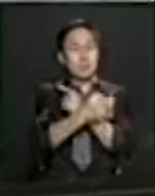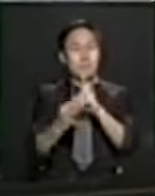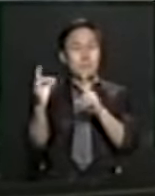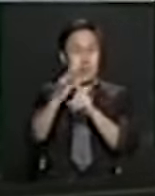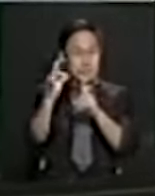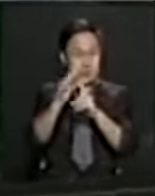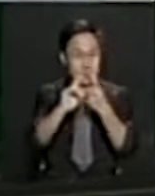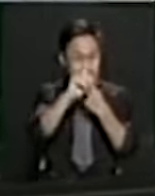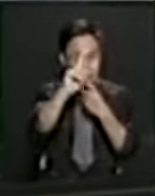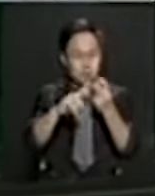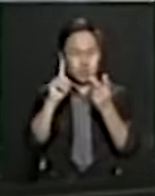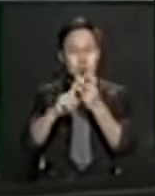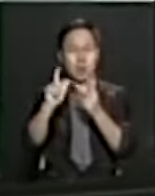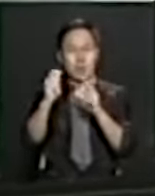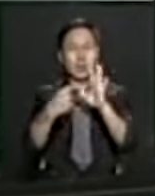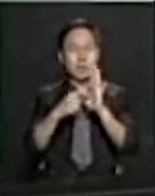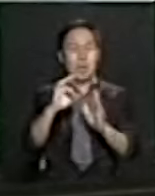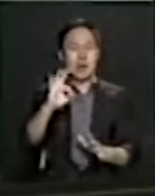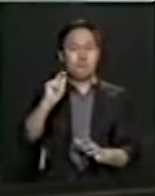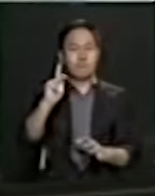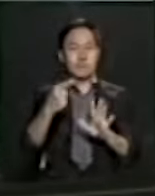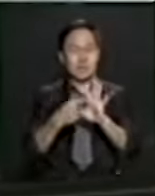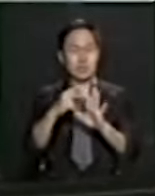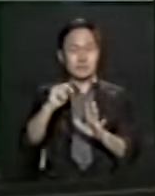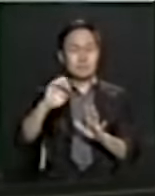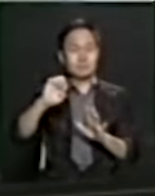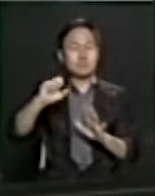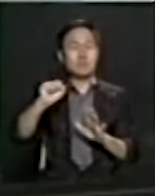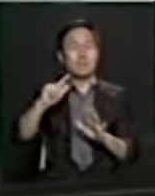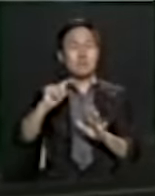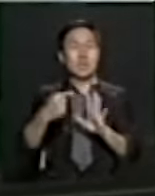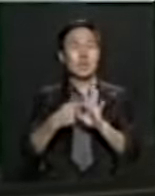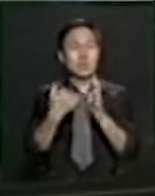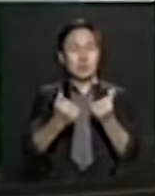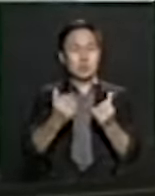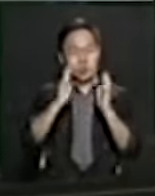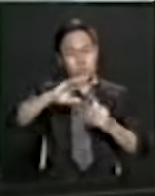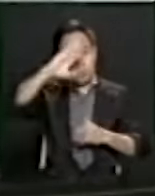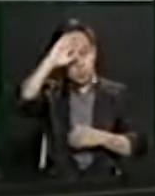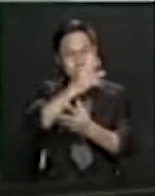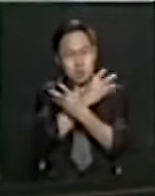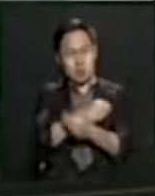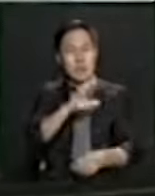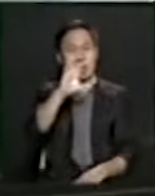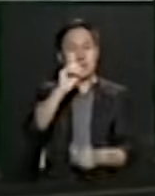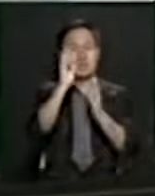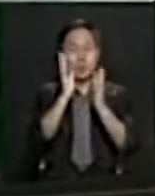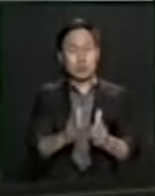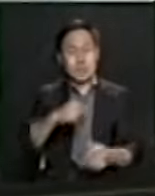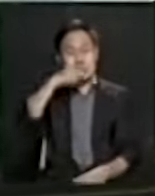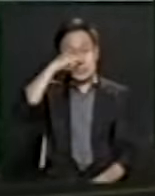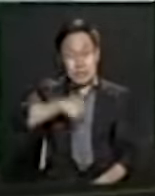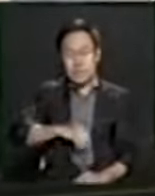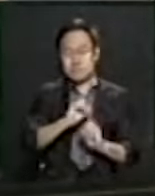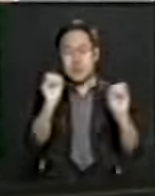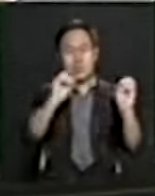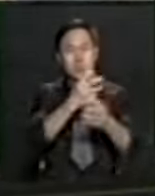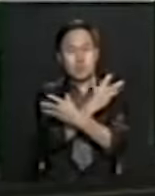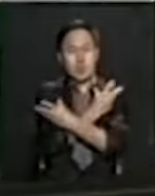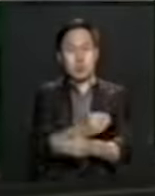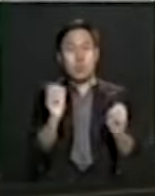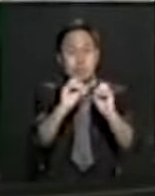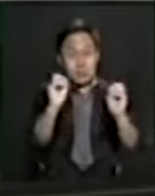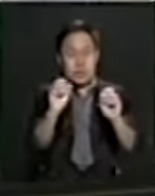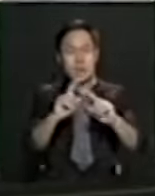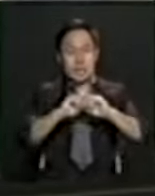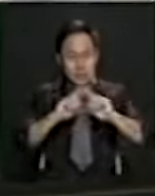อัฟกานิสถานซึ่งมีผู้ป่วยตอนนี้ประมาณ50กว่าเคสเท่าที่รายงานมาฉะนั้น ยังไงก็ตามถึงแม้ประ